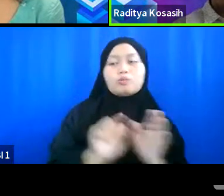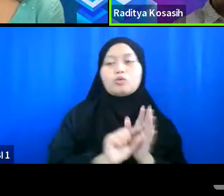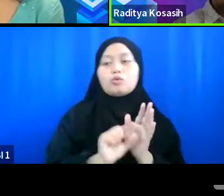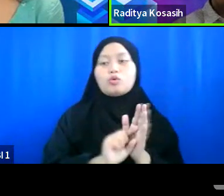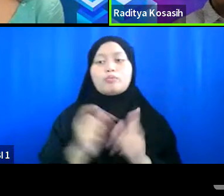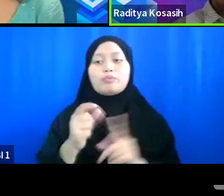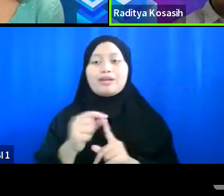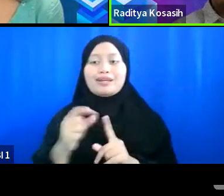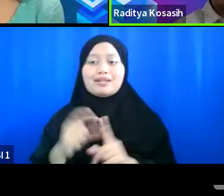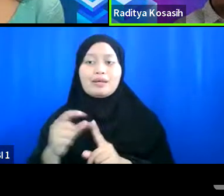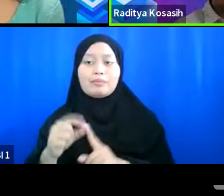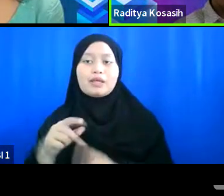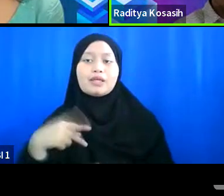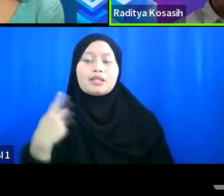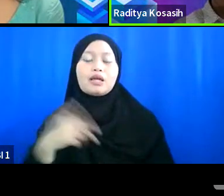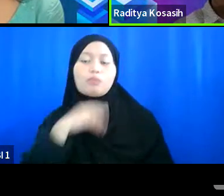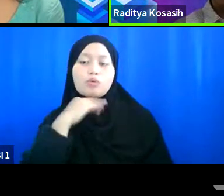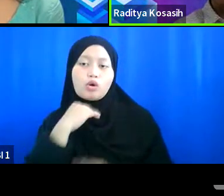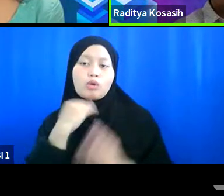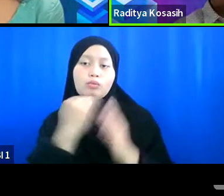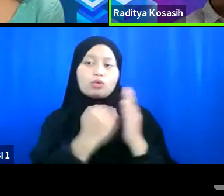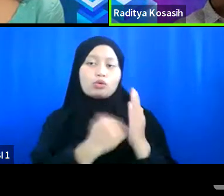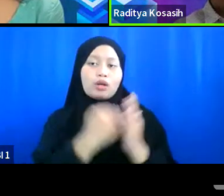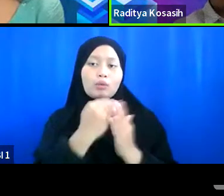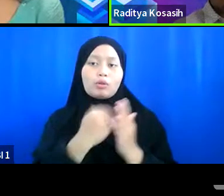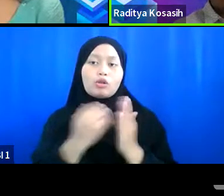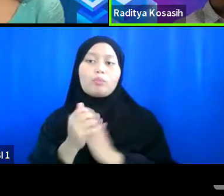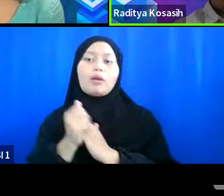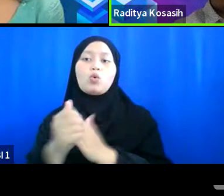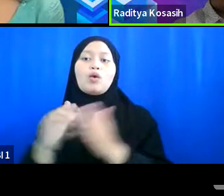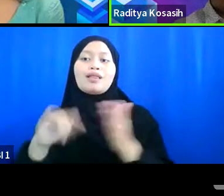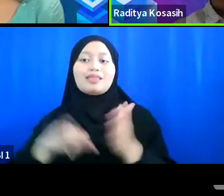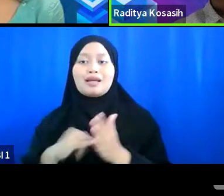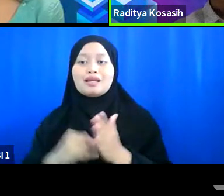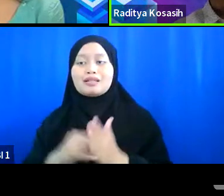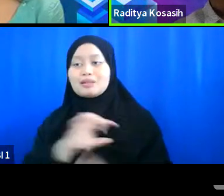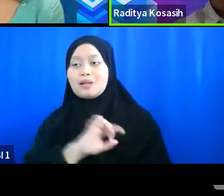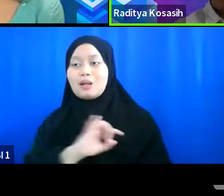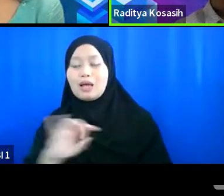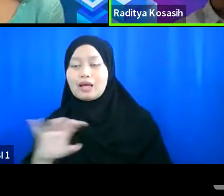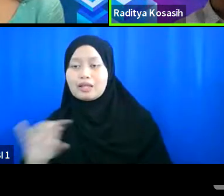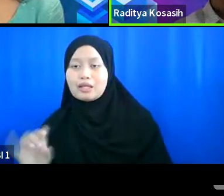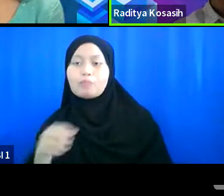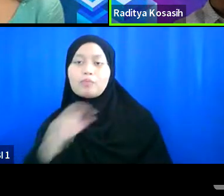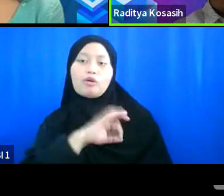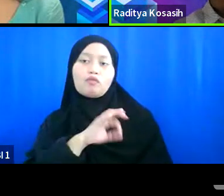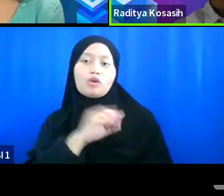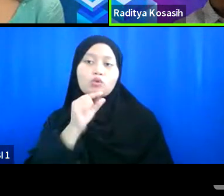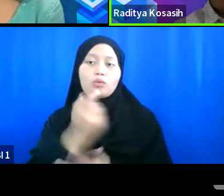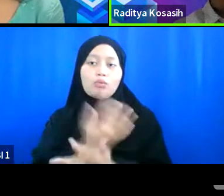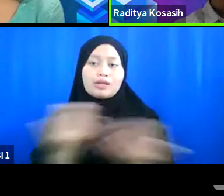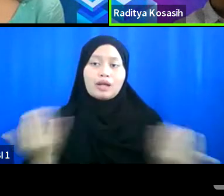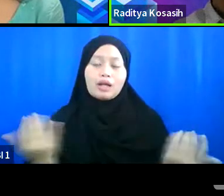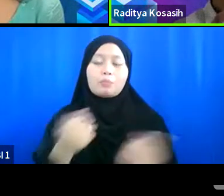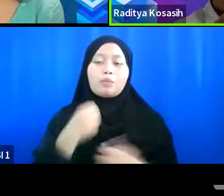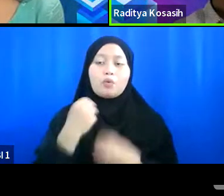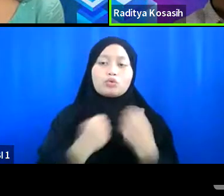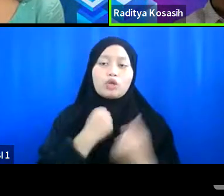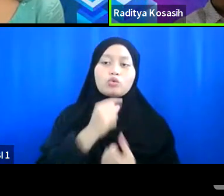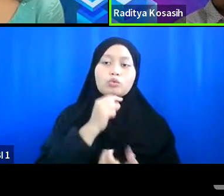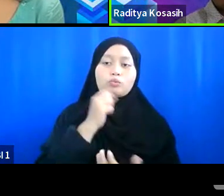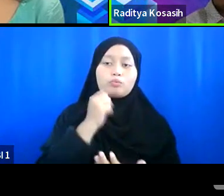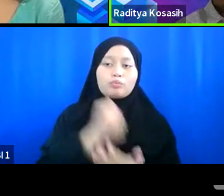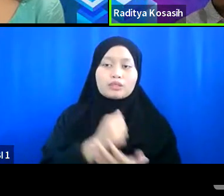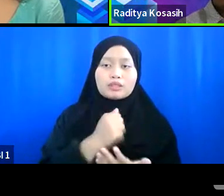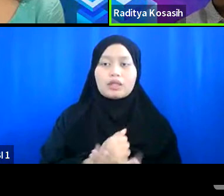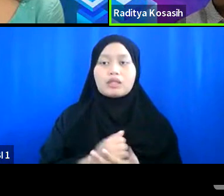peraturan-peraturan panduan teknis lainnya yang tentunya ini sangat berguna lagi bagi masyarakat atau kalangan pelaku usaha untuk memastikan terbentuknya ekosistem